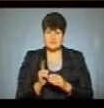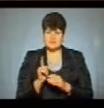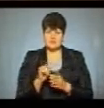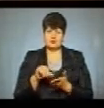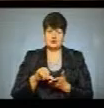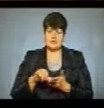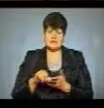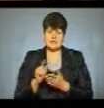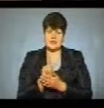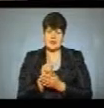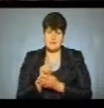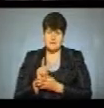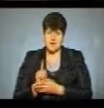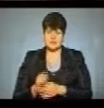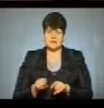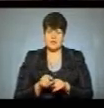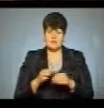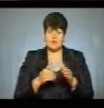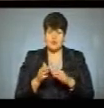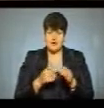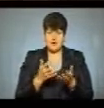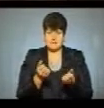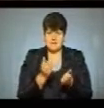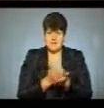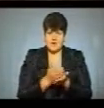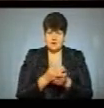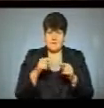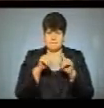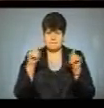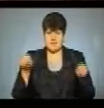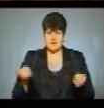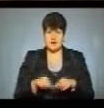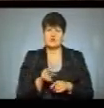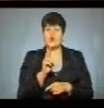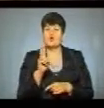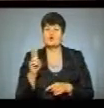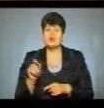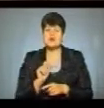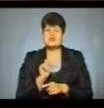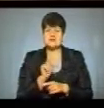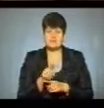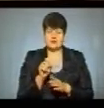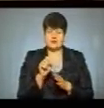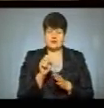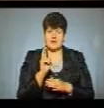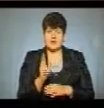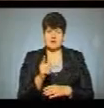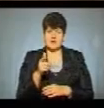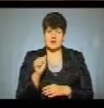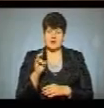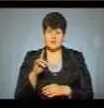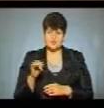учасники лампадки, також в руках вони тримають плакати, хто замовив Катю Гандзюк. З